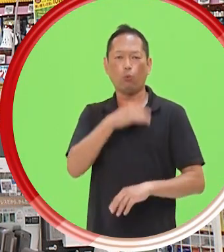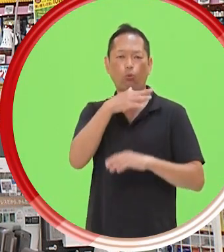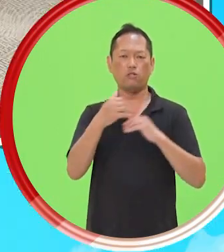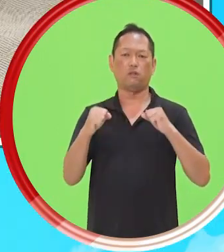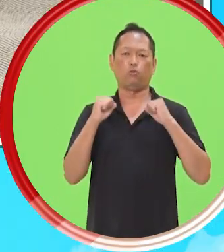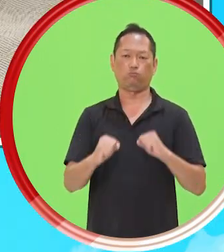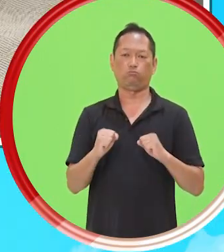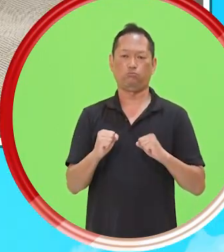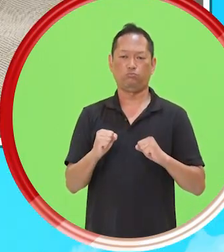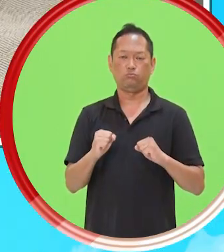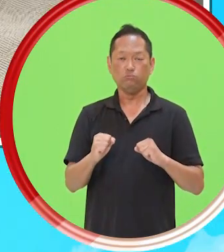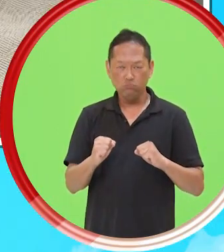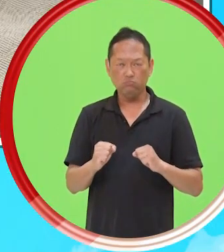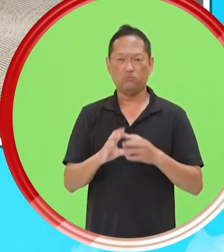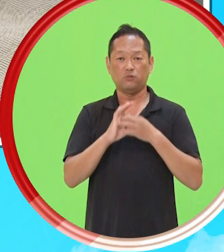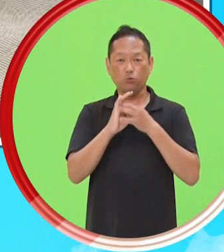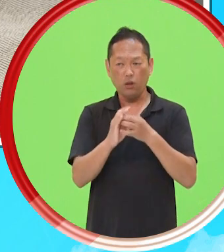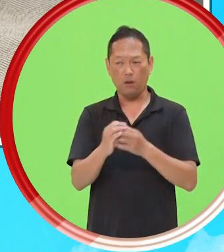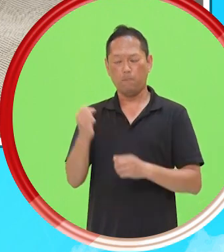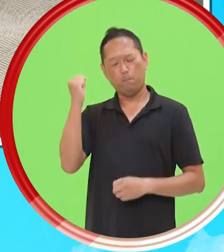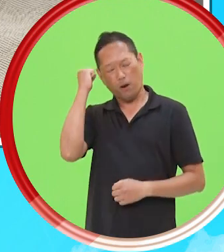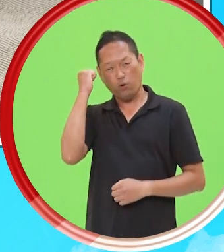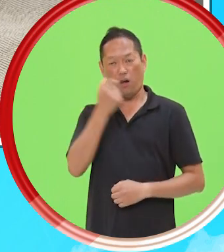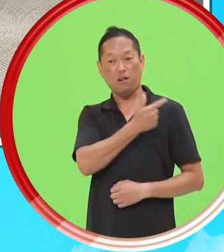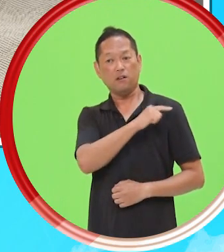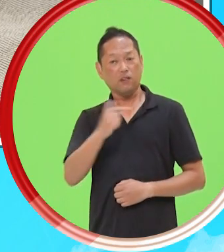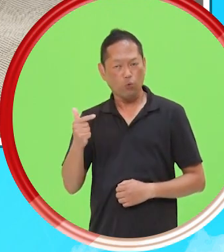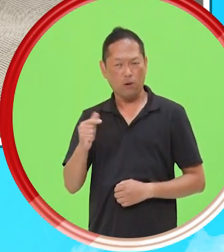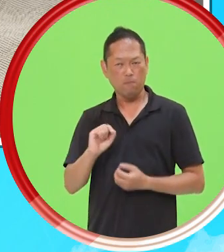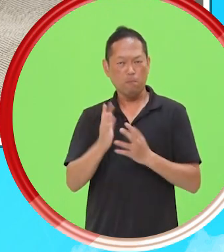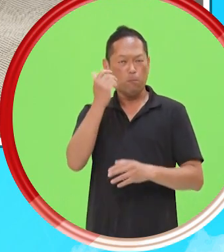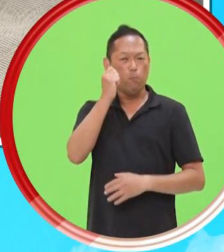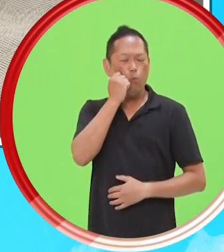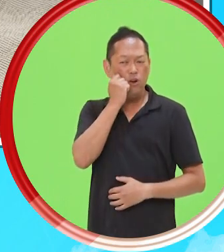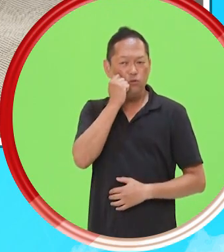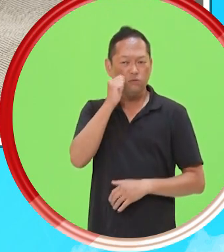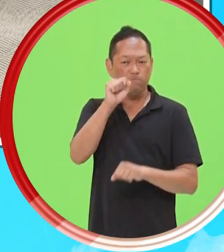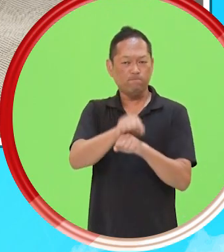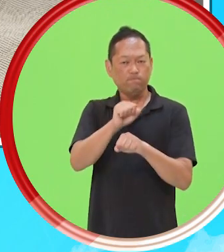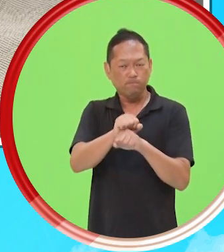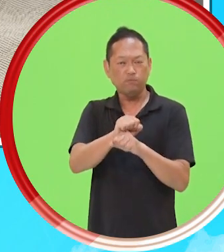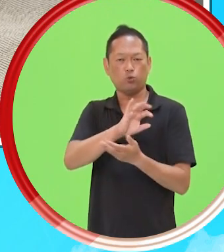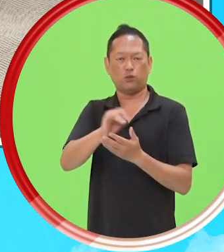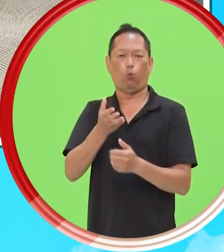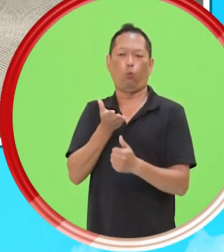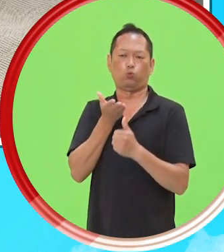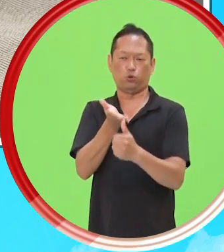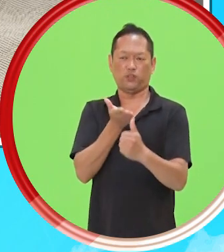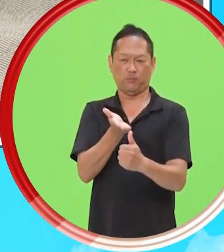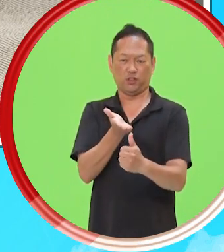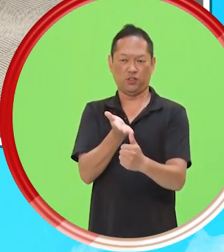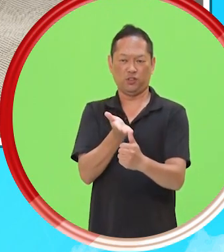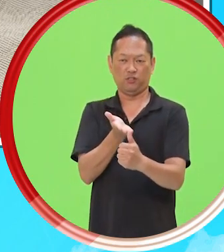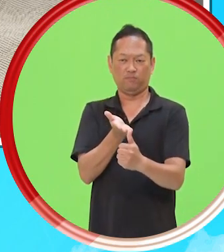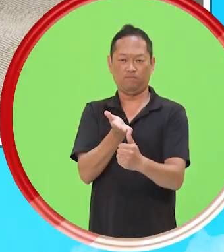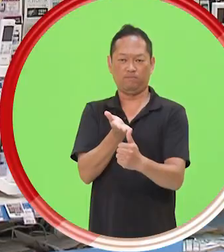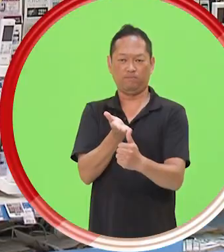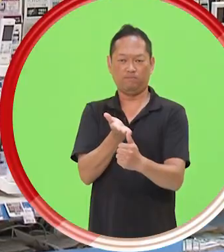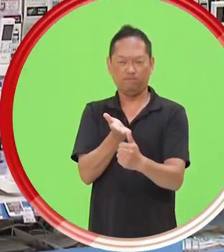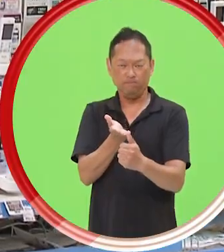もいます。枕や布団、パジャマやエプロンは燃えにくく作られた防炎品の使用をお勧めしています